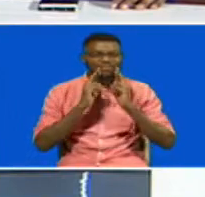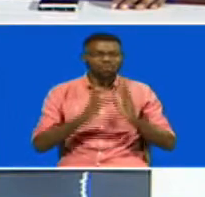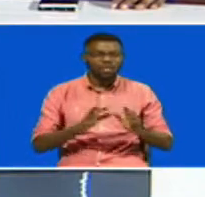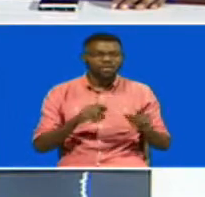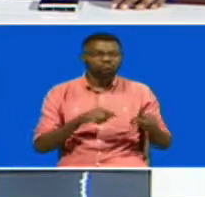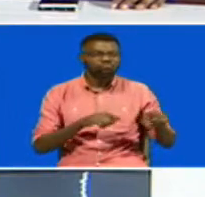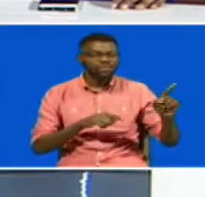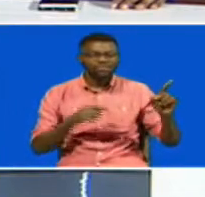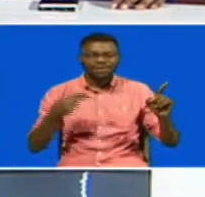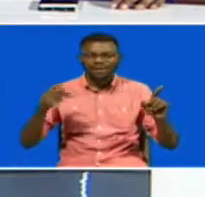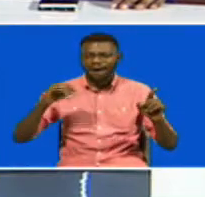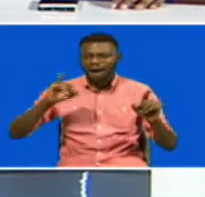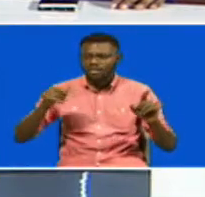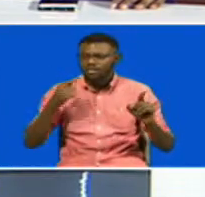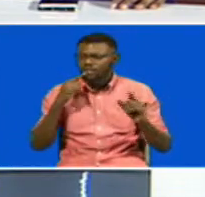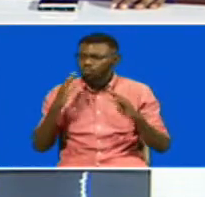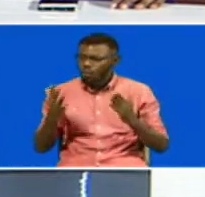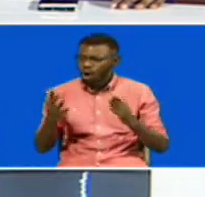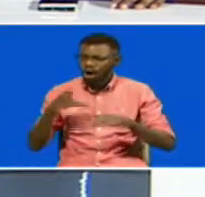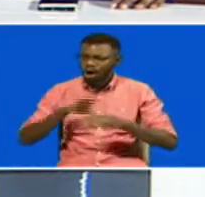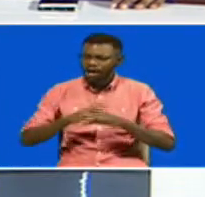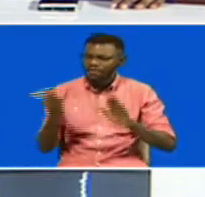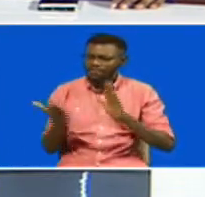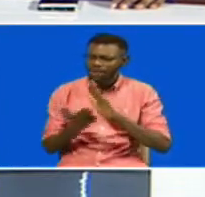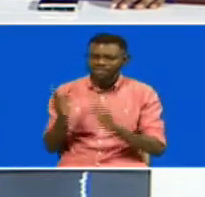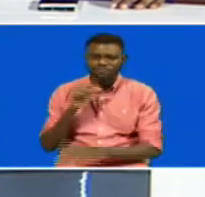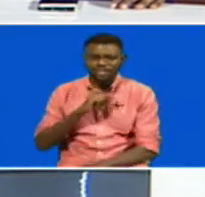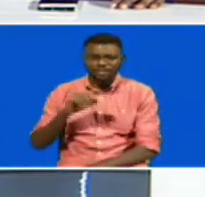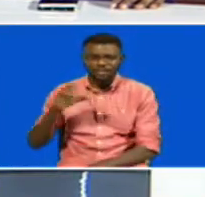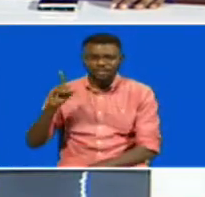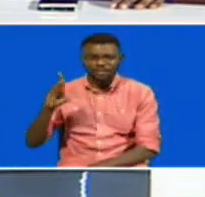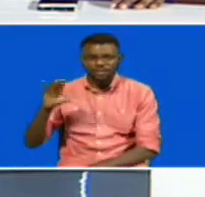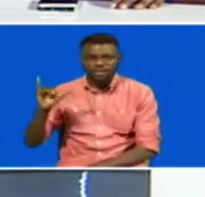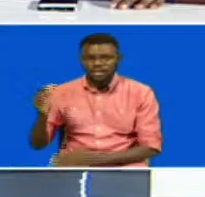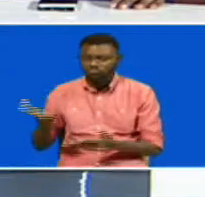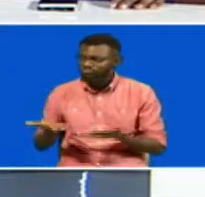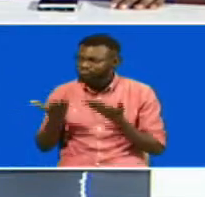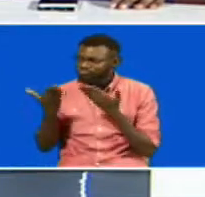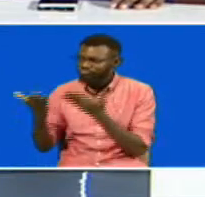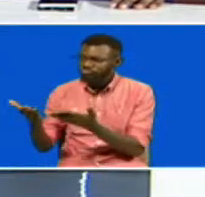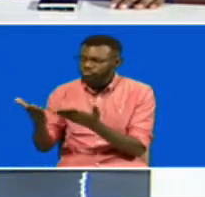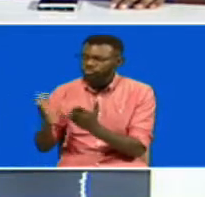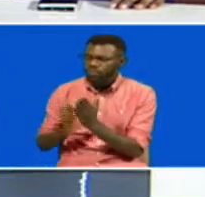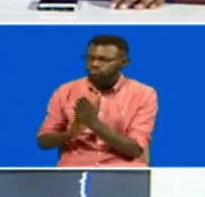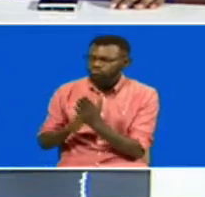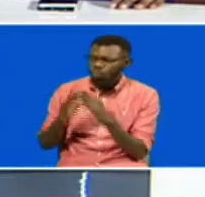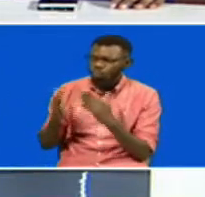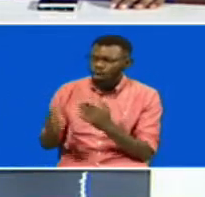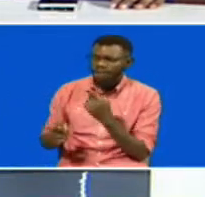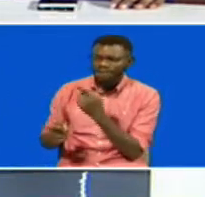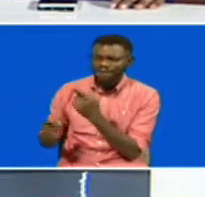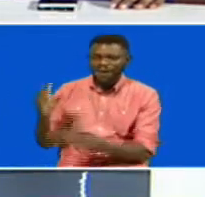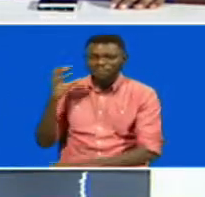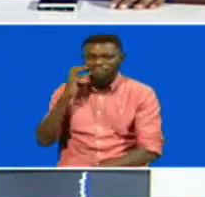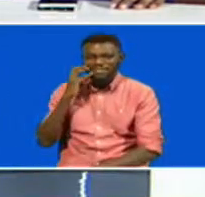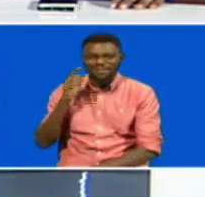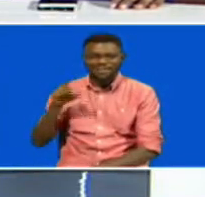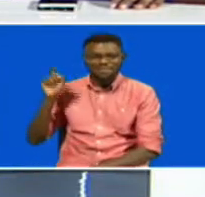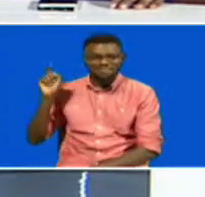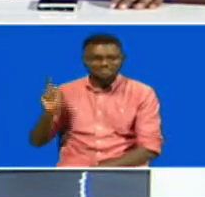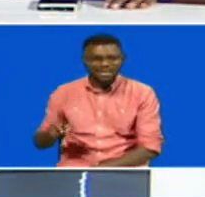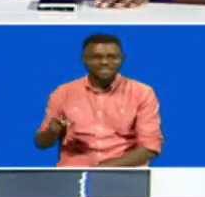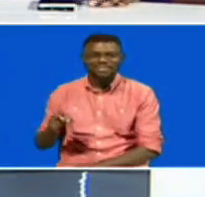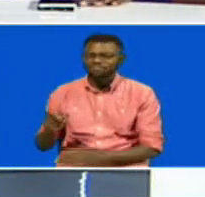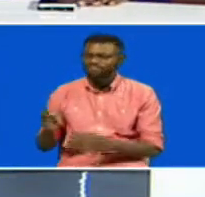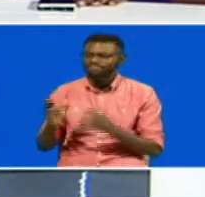Haji amethibitisha kupokea faili kutoka kwa idara ya upelelezi DCI ambayo imependekeza Matiang'i ashtakiwe kwa